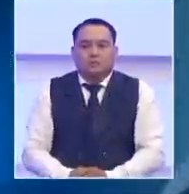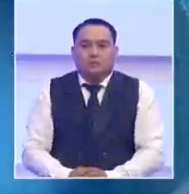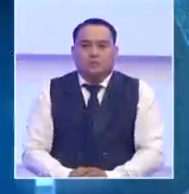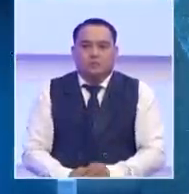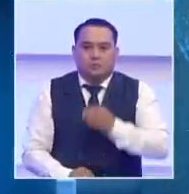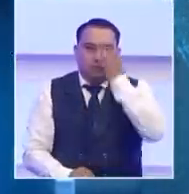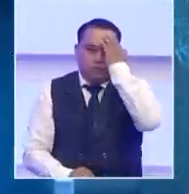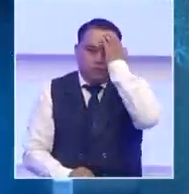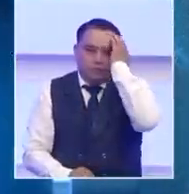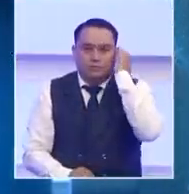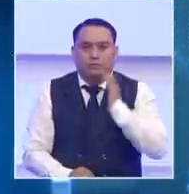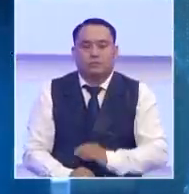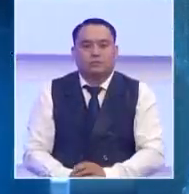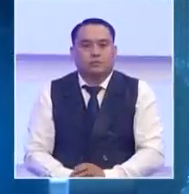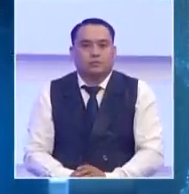Қалиев, Жетісу телеарнасы.